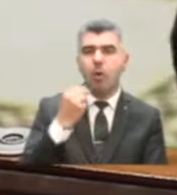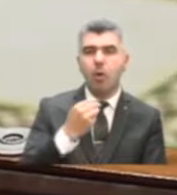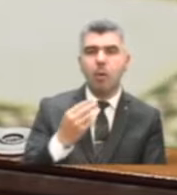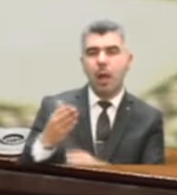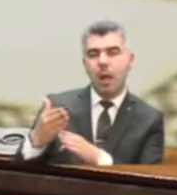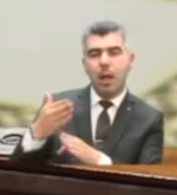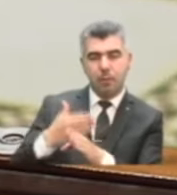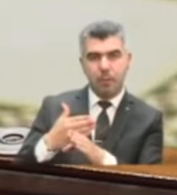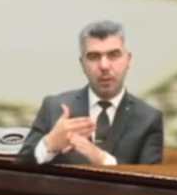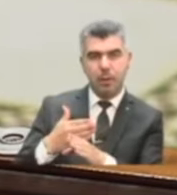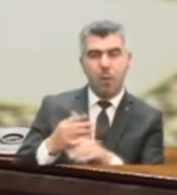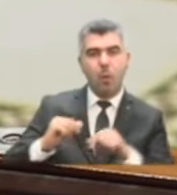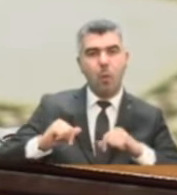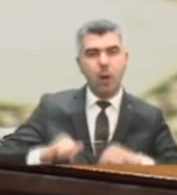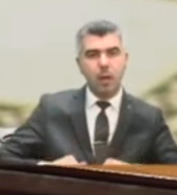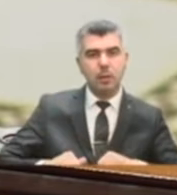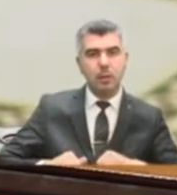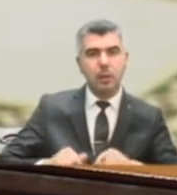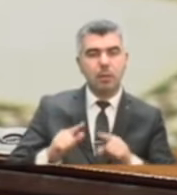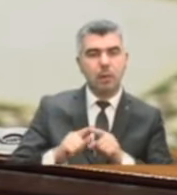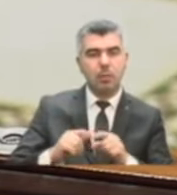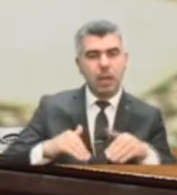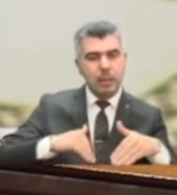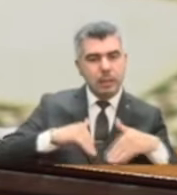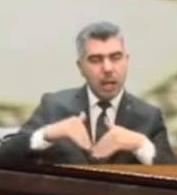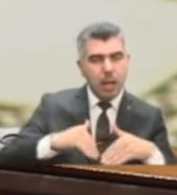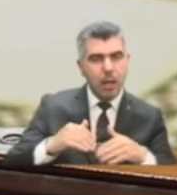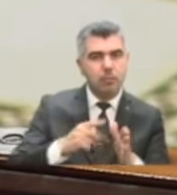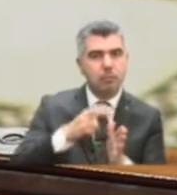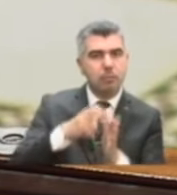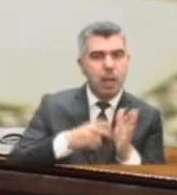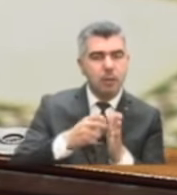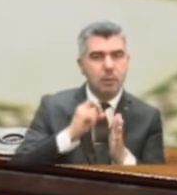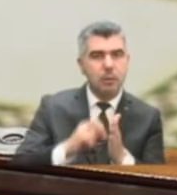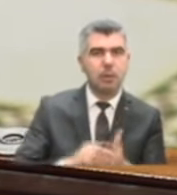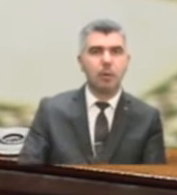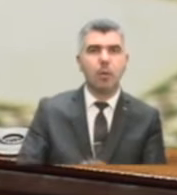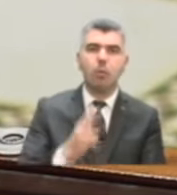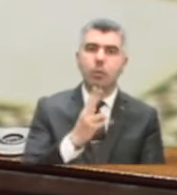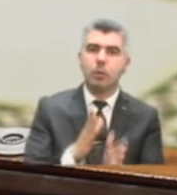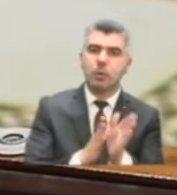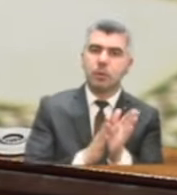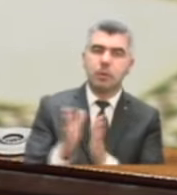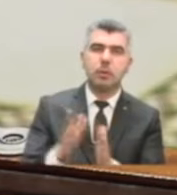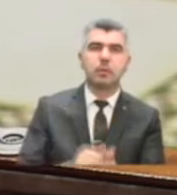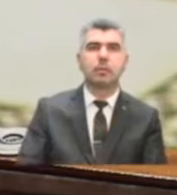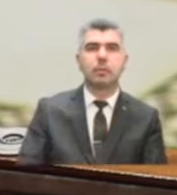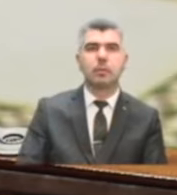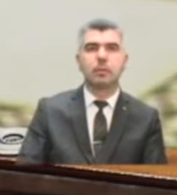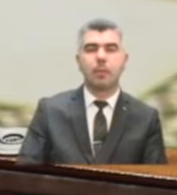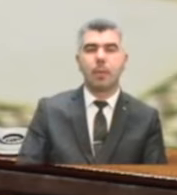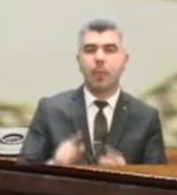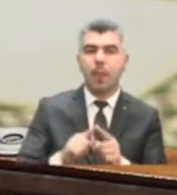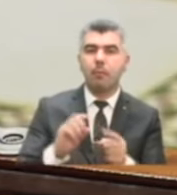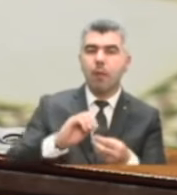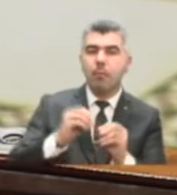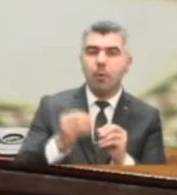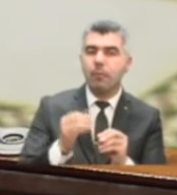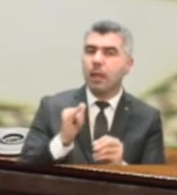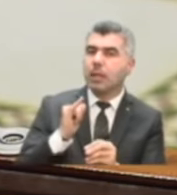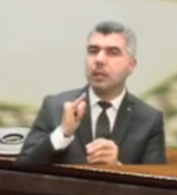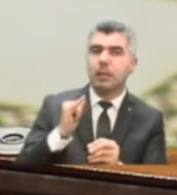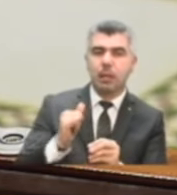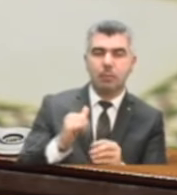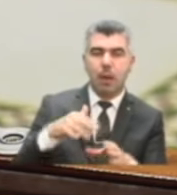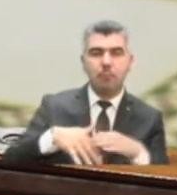مع وزرائكم في النقل السي رباح والسي عمارة، والمشكل كان مطروح دائما في هذه